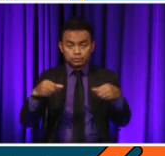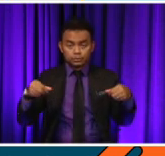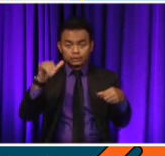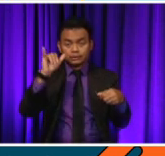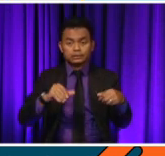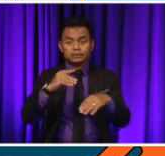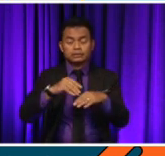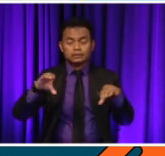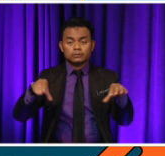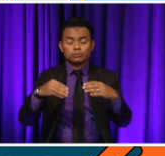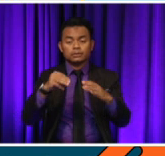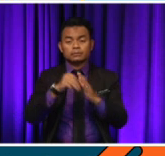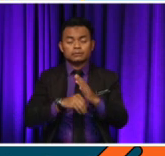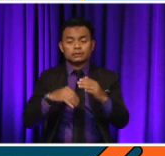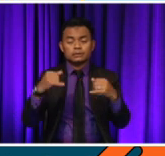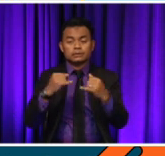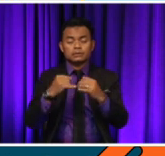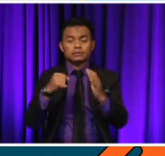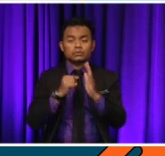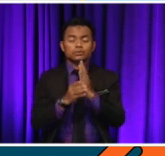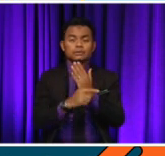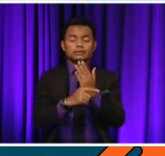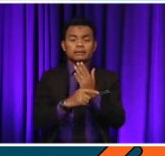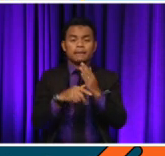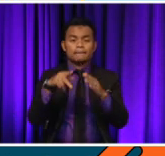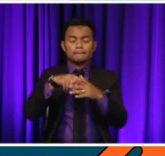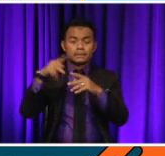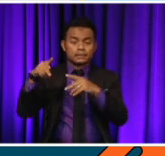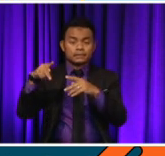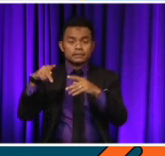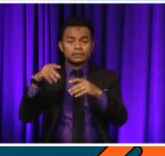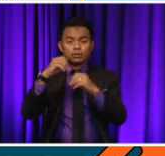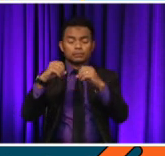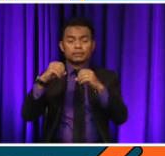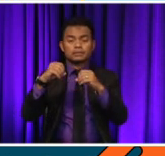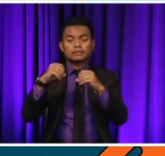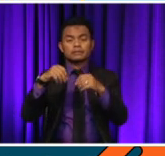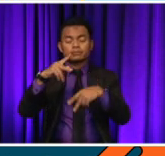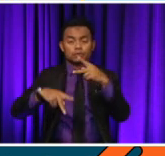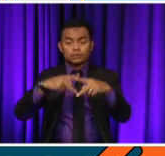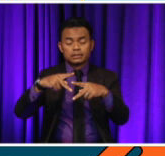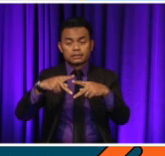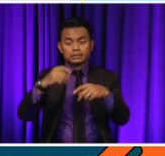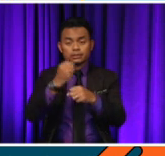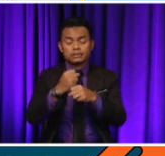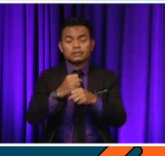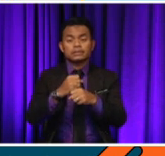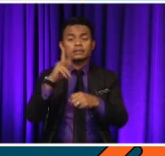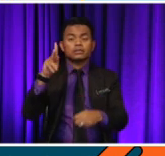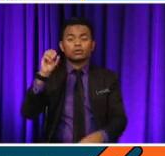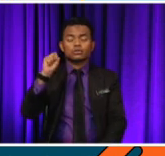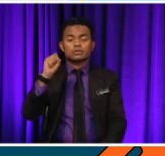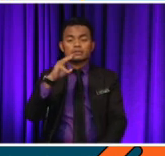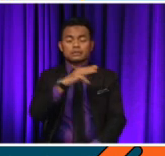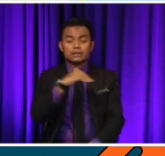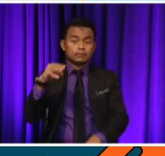prestasi operasi proses pekerja kos dan mase ini paling penting lah sebagai